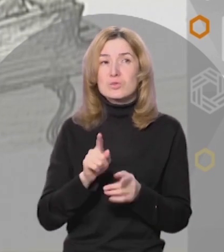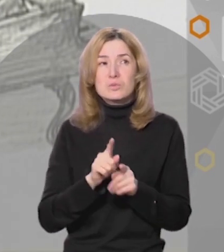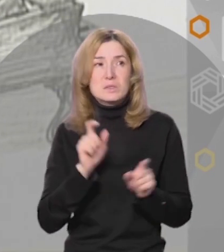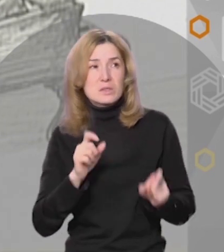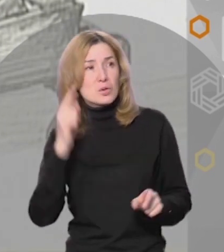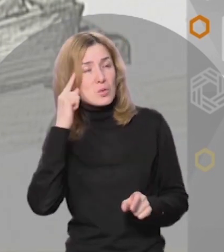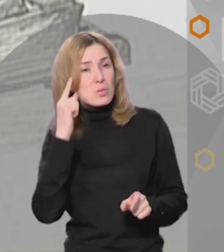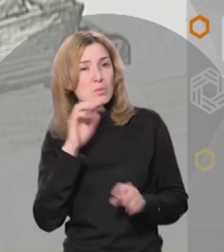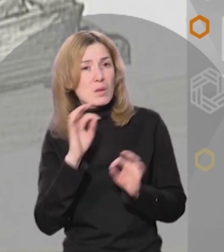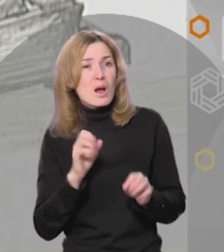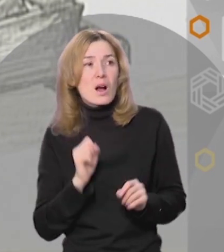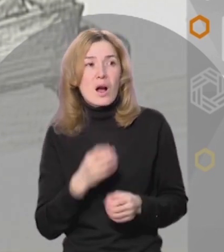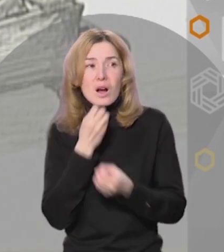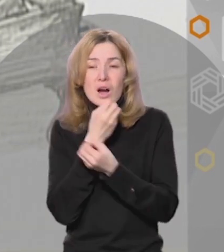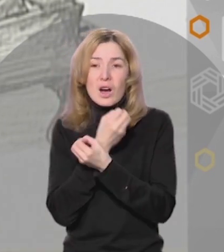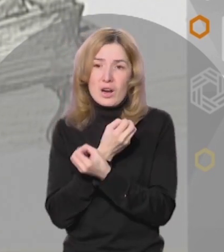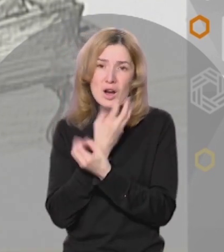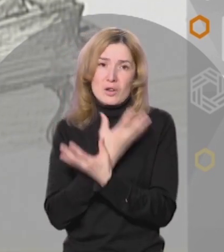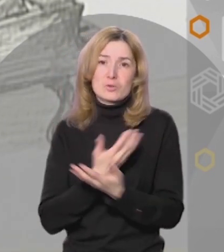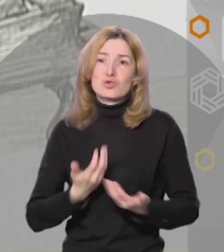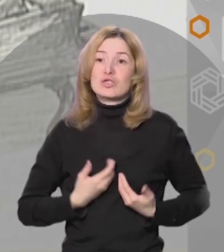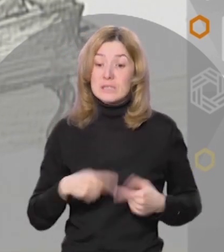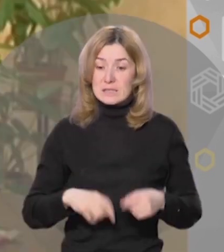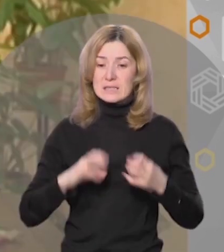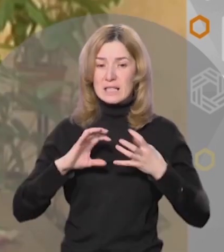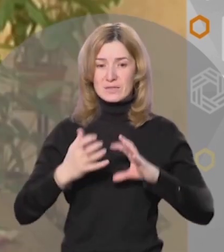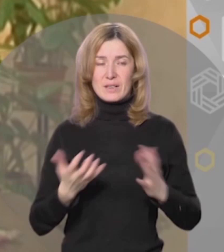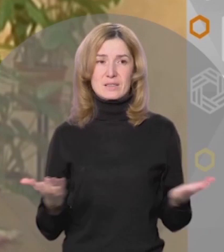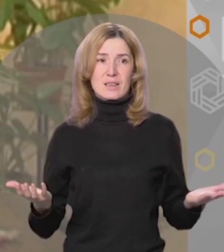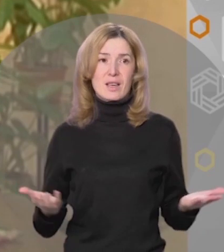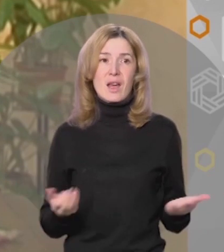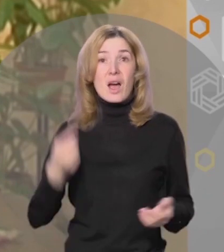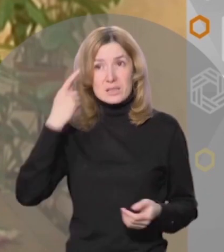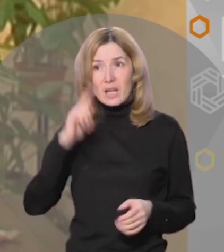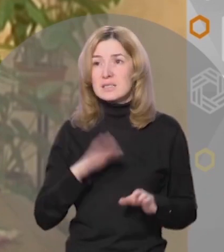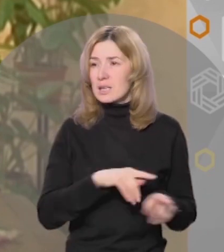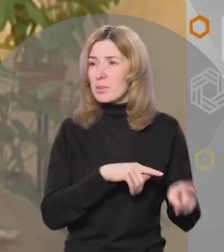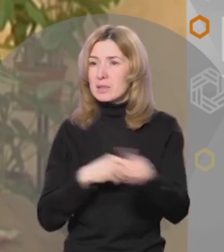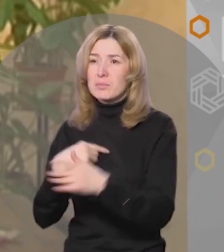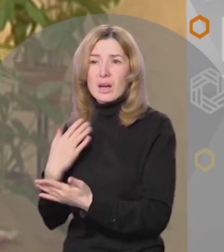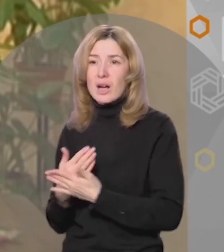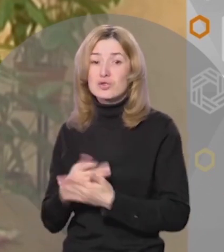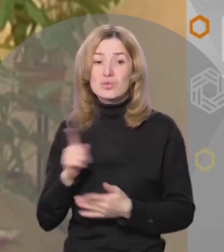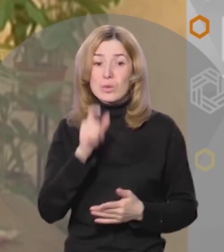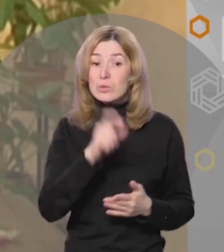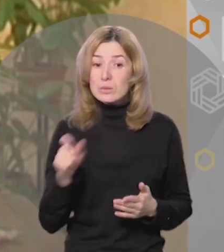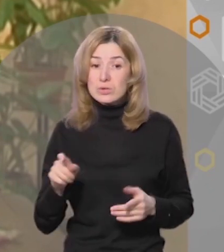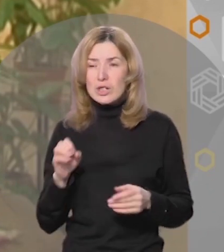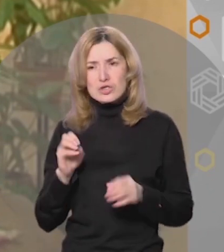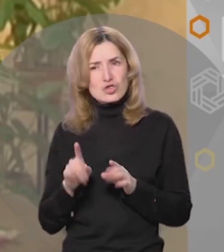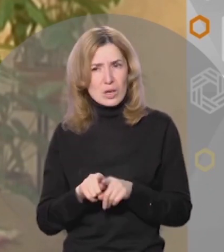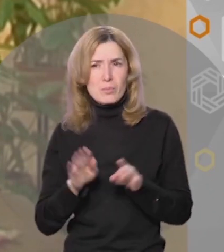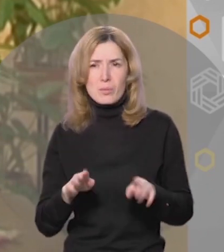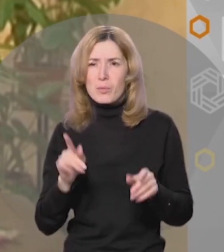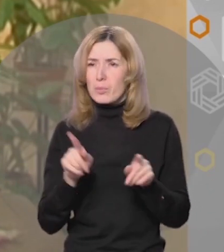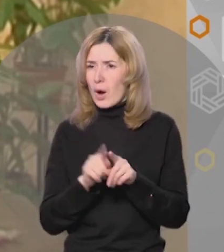думал, как хорошо жить на свете. А знаете, ребята, мне кажется, что люди чем-то